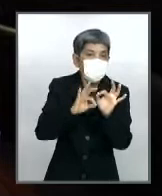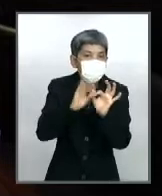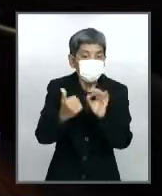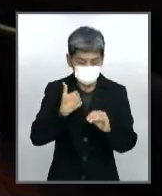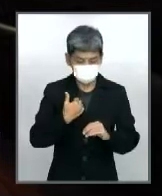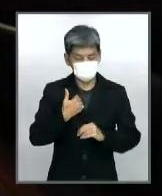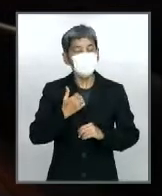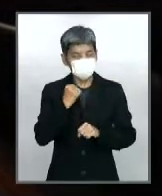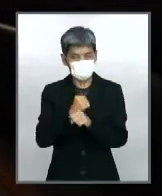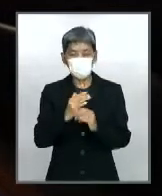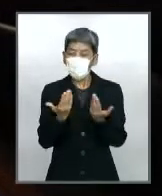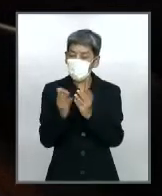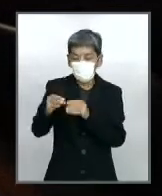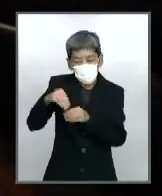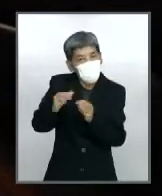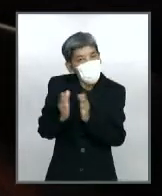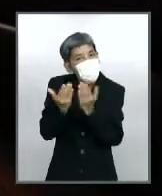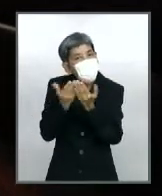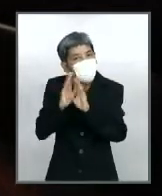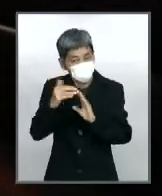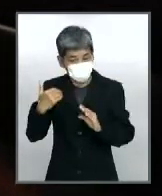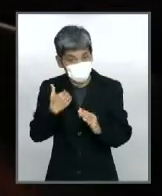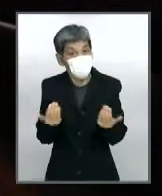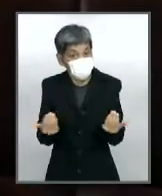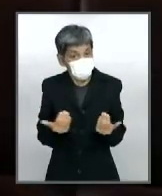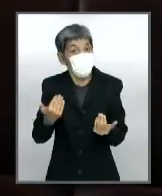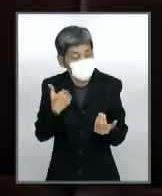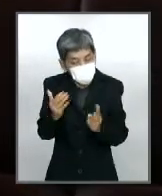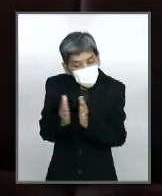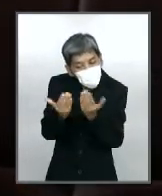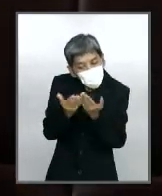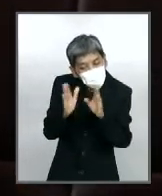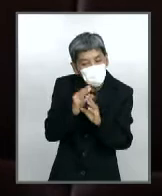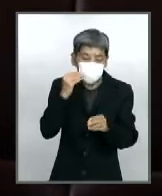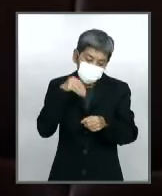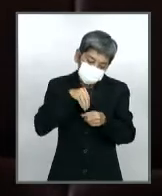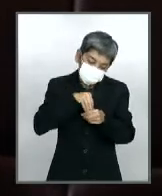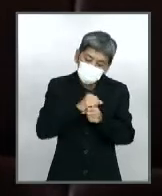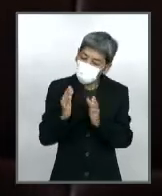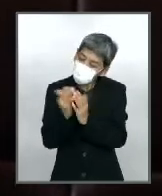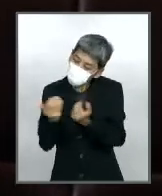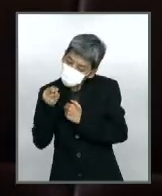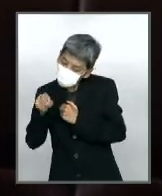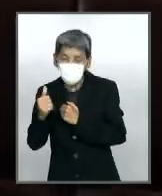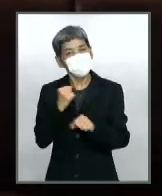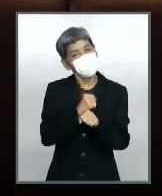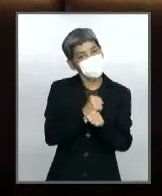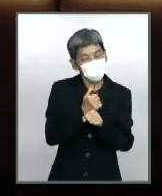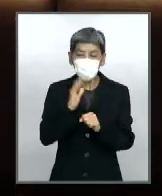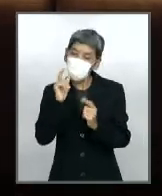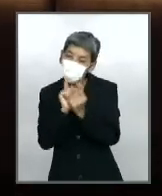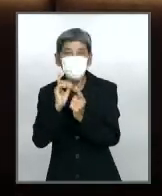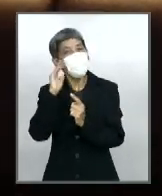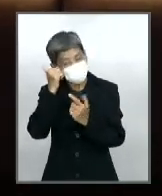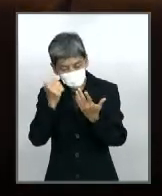เวลาที่จะแบบอยู่กับครอบครัวได้สมมุติบางคนแบบมีลูกมีอะไรอย่างงี้เนาะก็สามารถแบบอยู่กับลูกได้อยู่กับครอบครัว